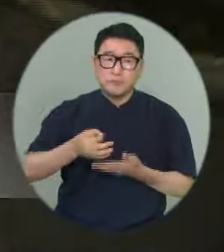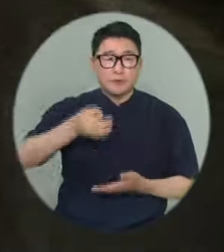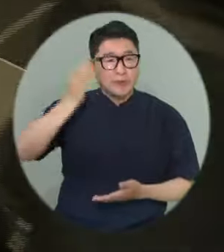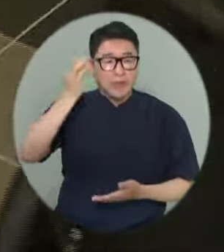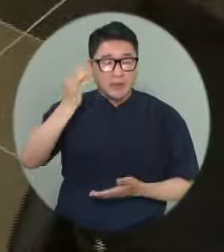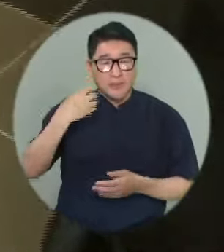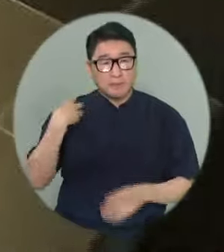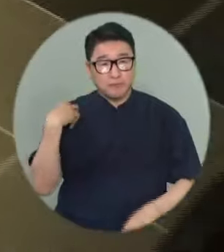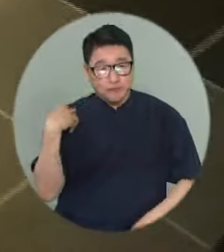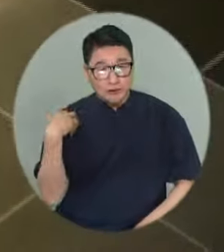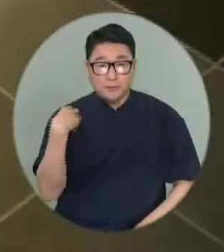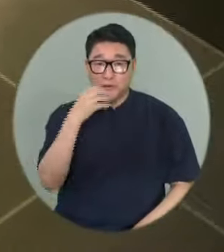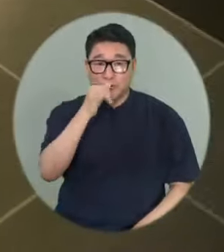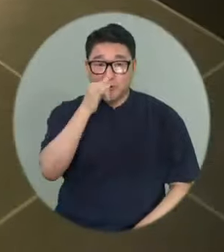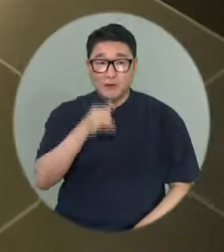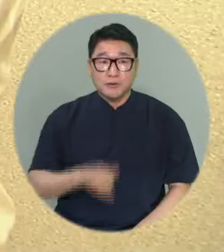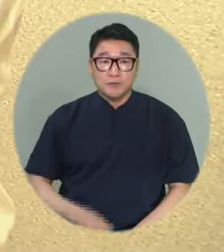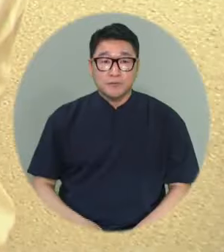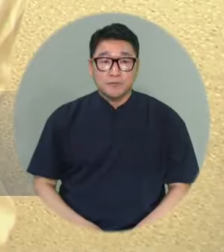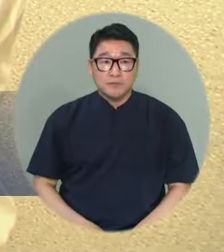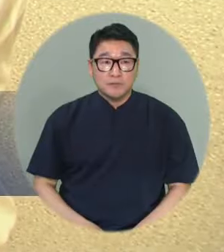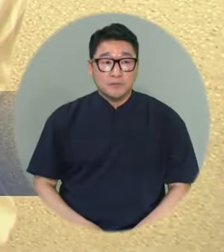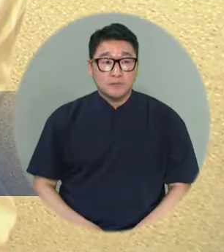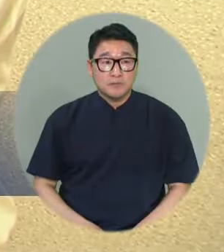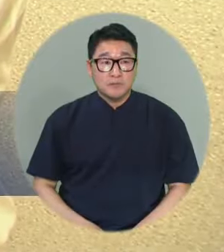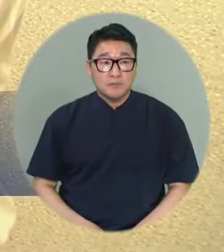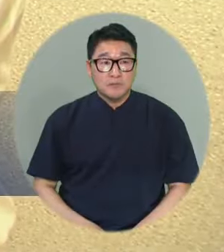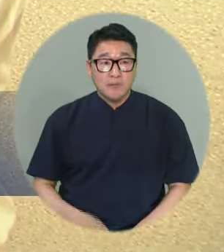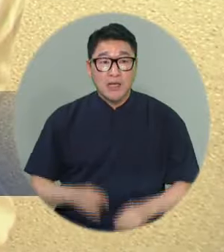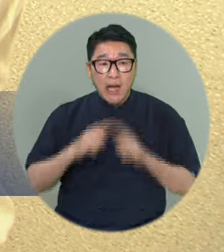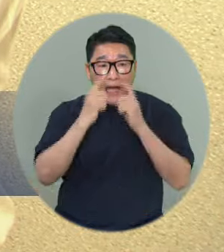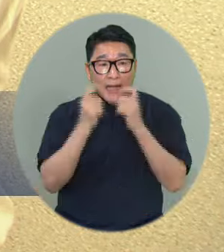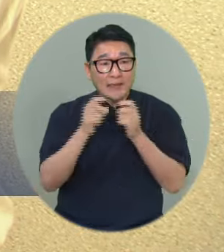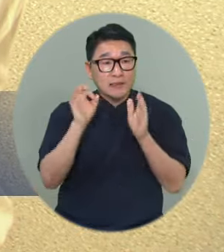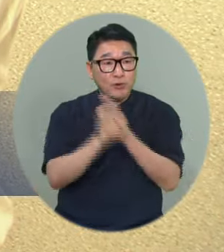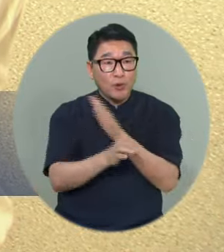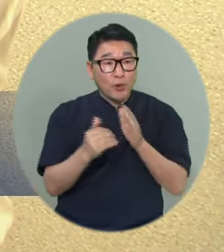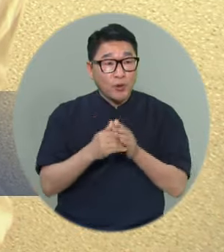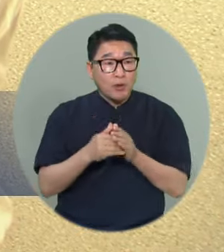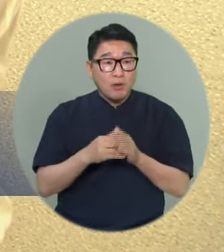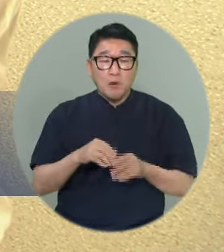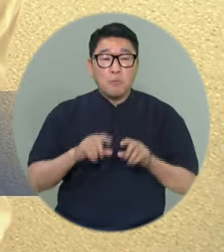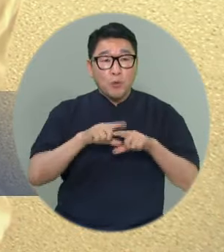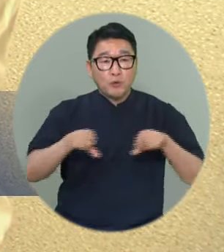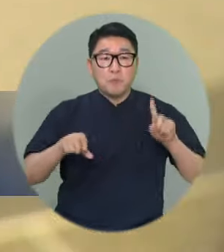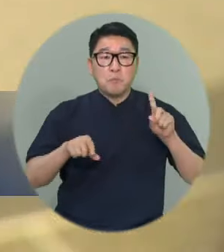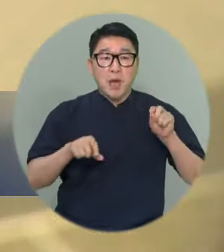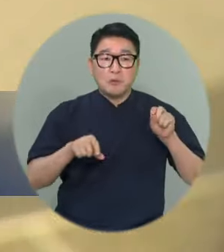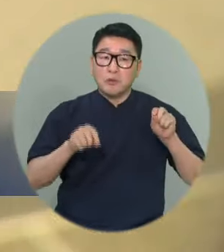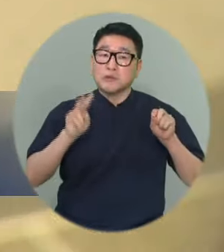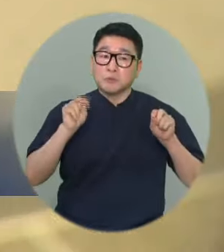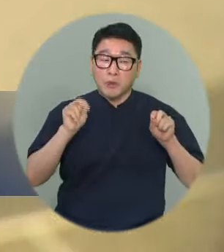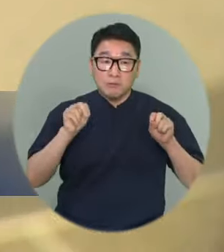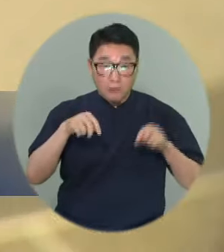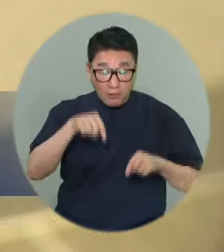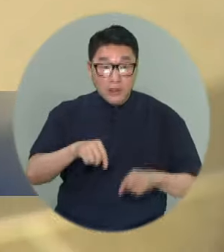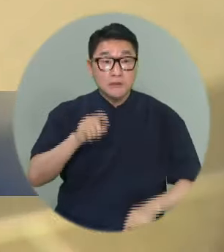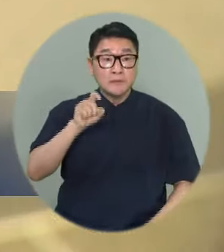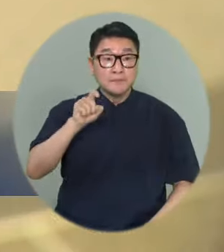비싸다며 부담스러워하고 있습니다. 사기를 했어요. 만 원에서 2만 원밖에 안 받는데 여기는 너무